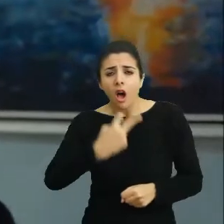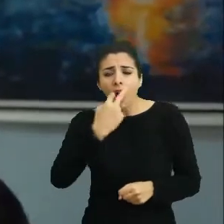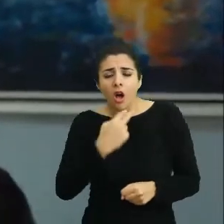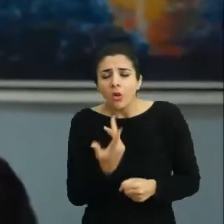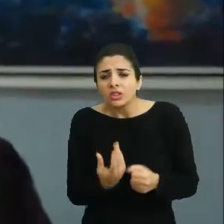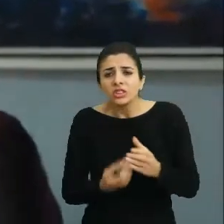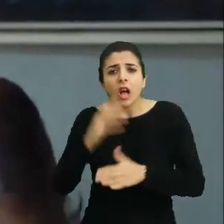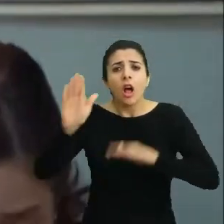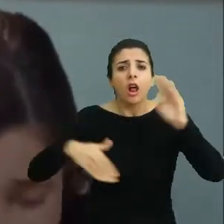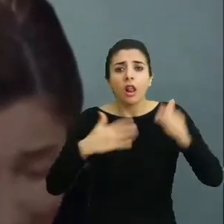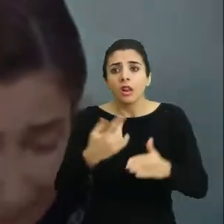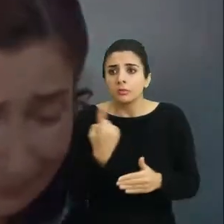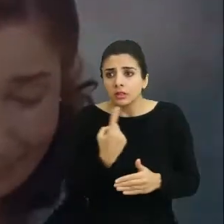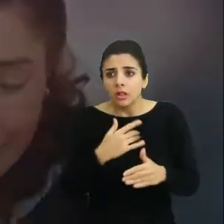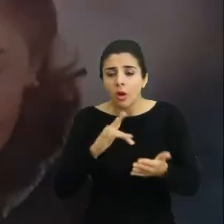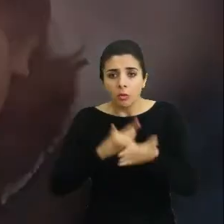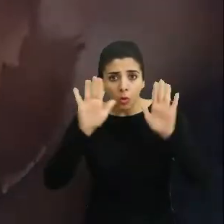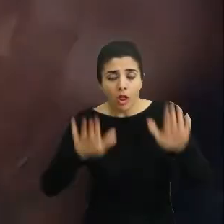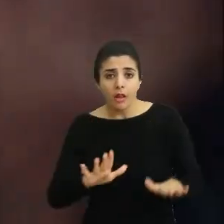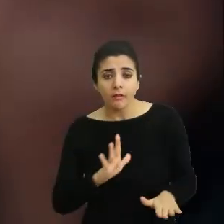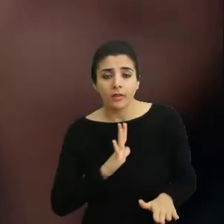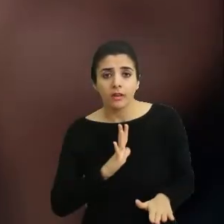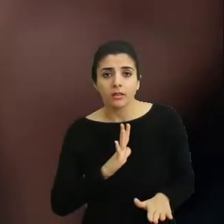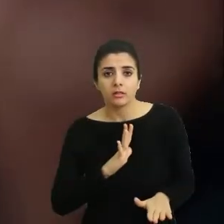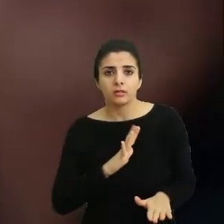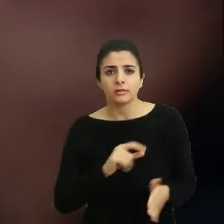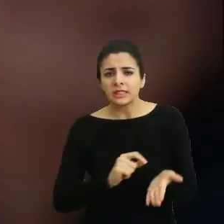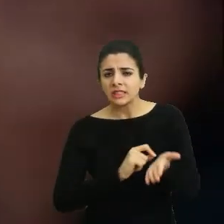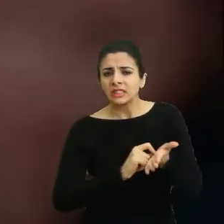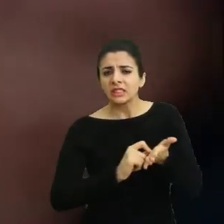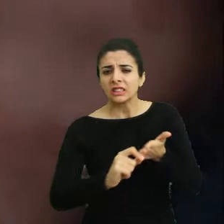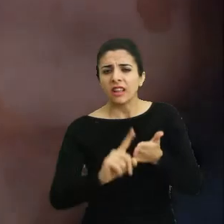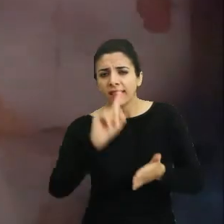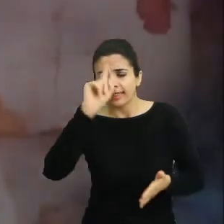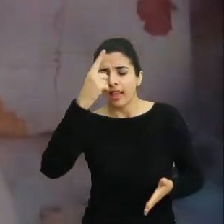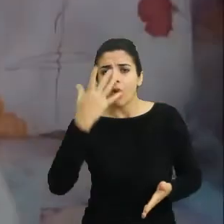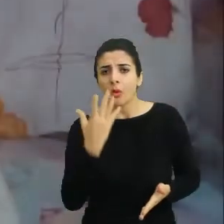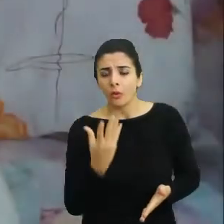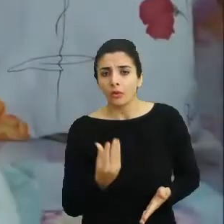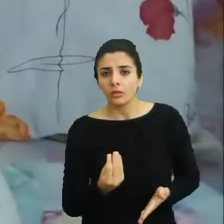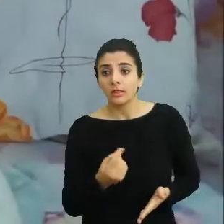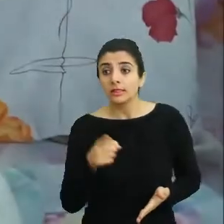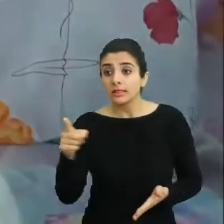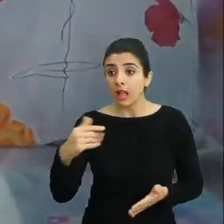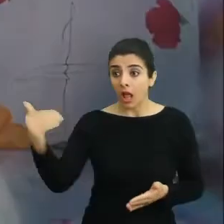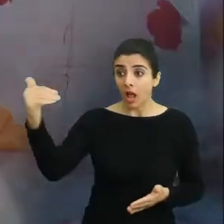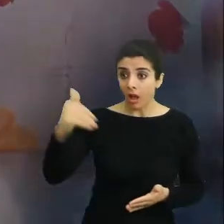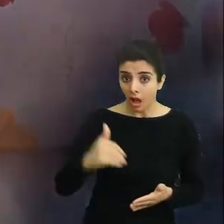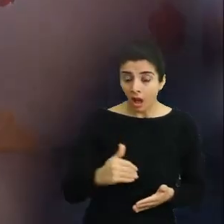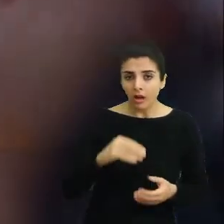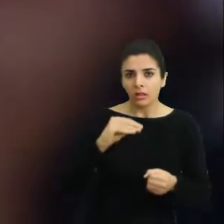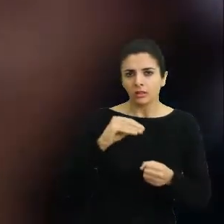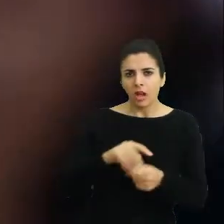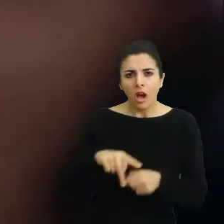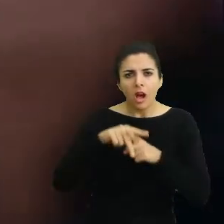çağırmak hiç keseye mi kalır? Zehra gidiyor. Çizildi yalnızlar. Senin gelişin ne de